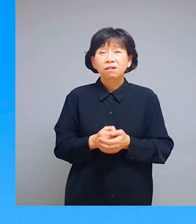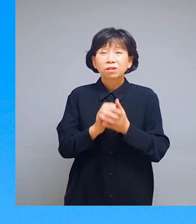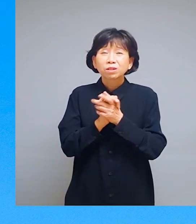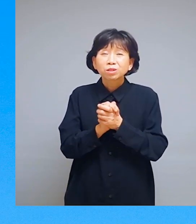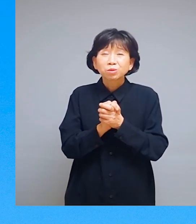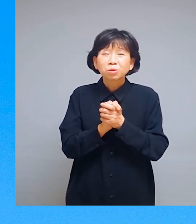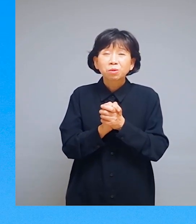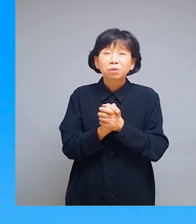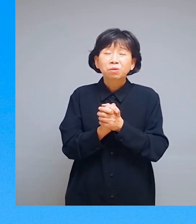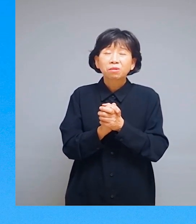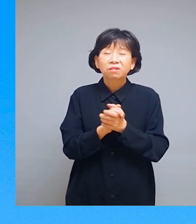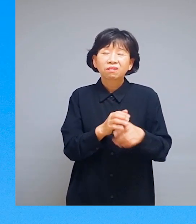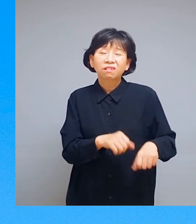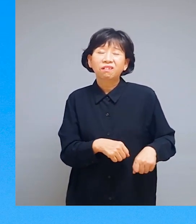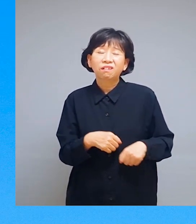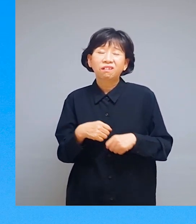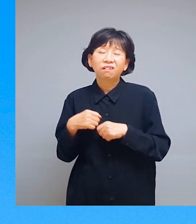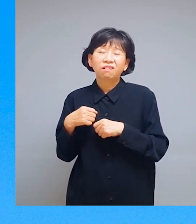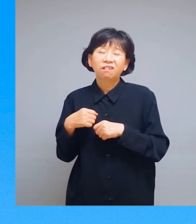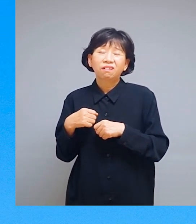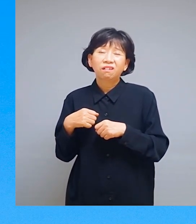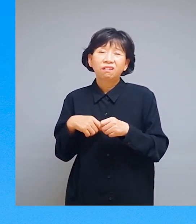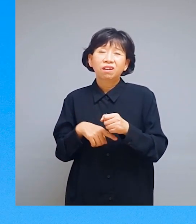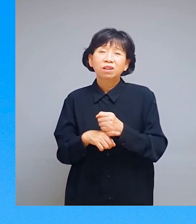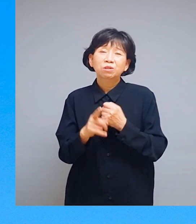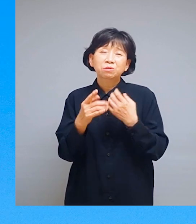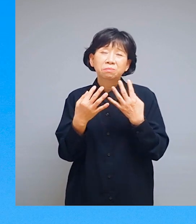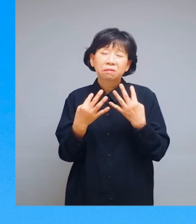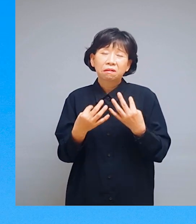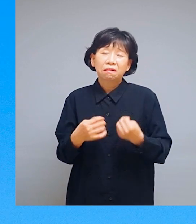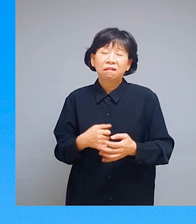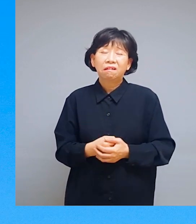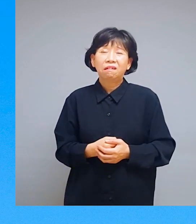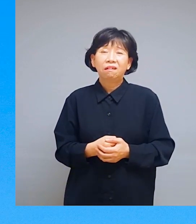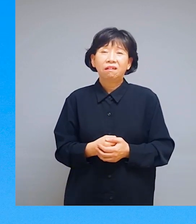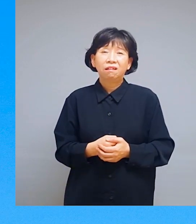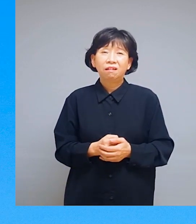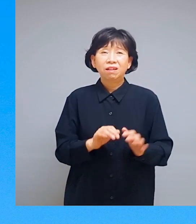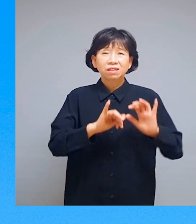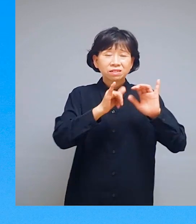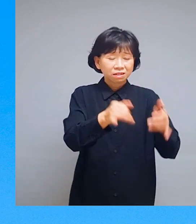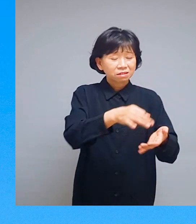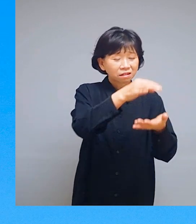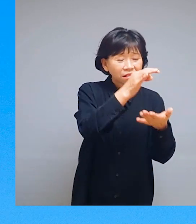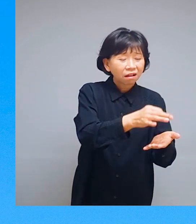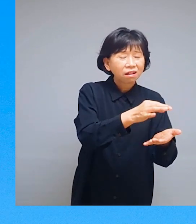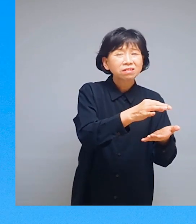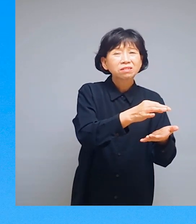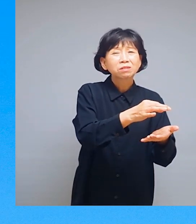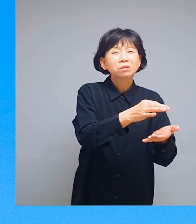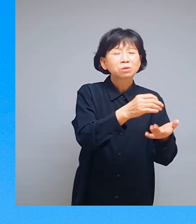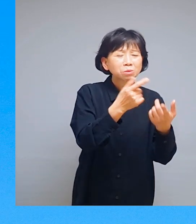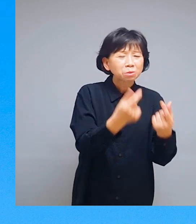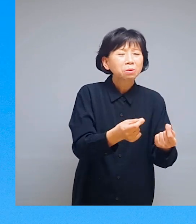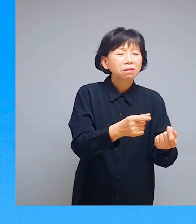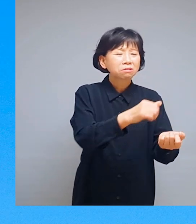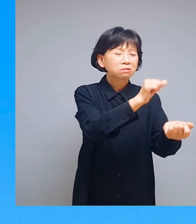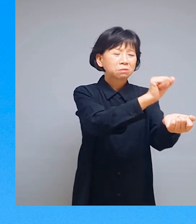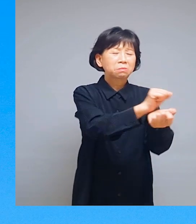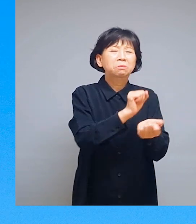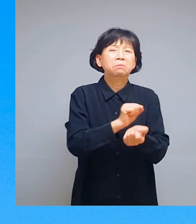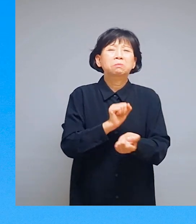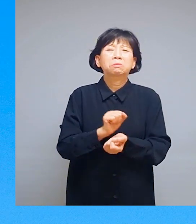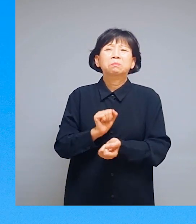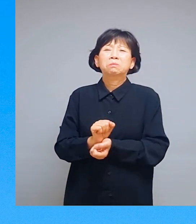여러분 이런 모습이 어느새 세상의 가치로 살아가는 세상 사람들만 이야기하다가